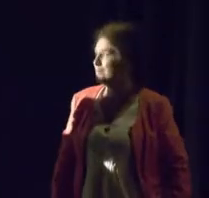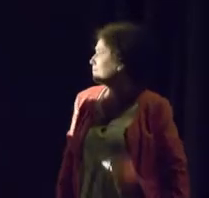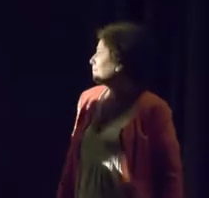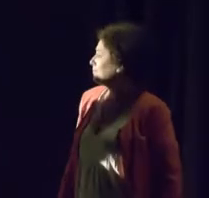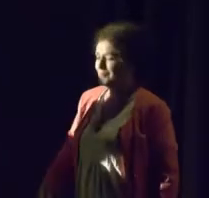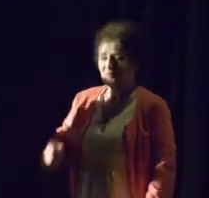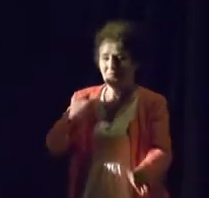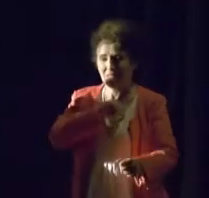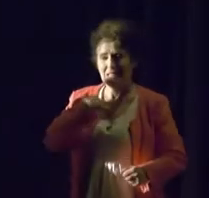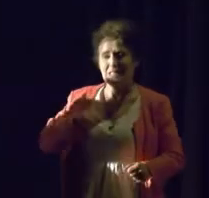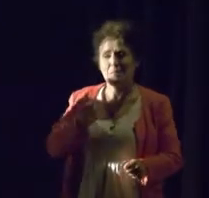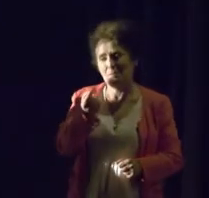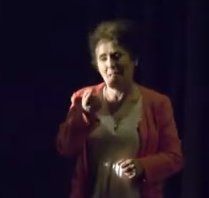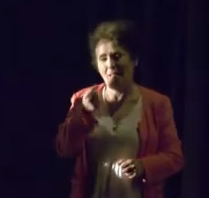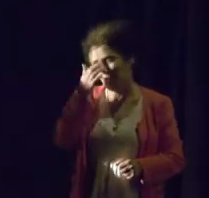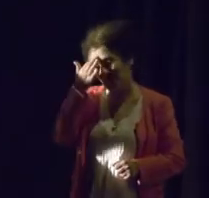Само за момент.